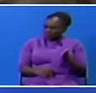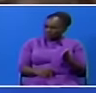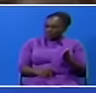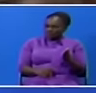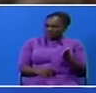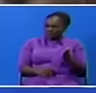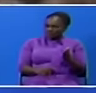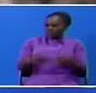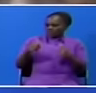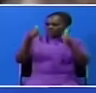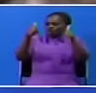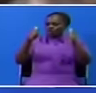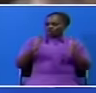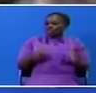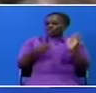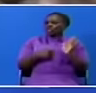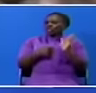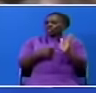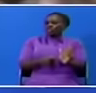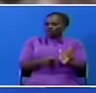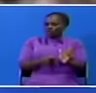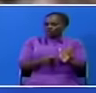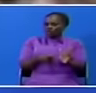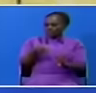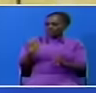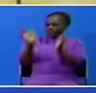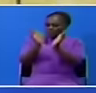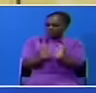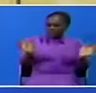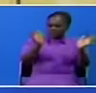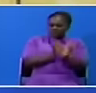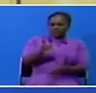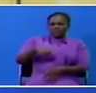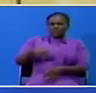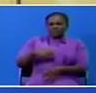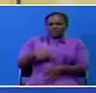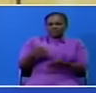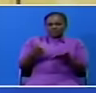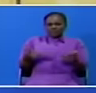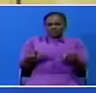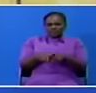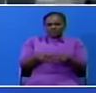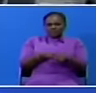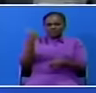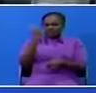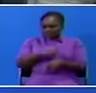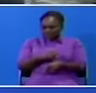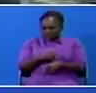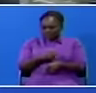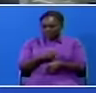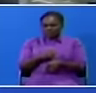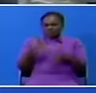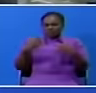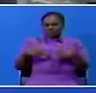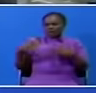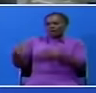intimidative statement that they will deal with us accordingly. Kimya cha mawakala kiliishia hapa. Wapangaji